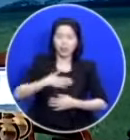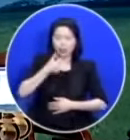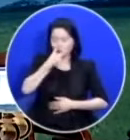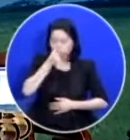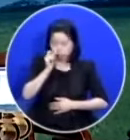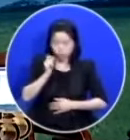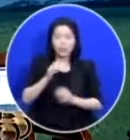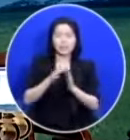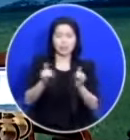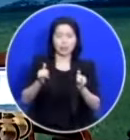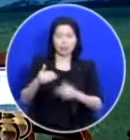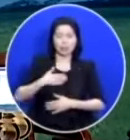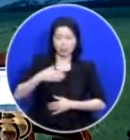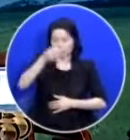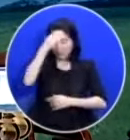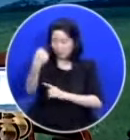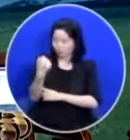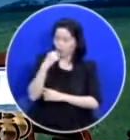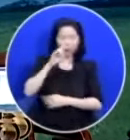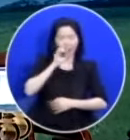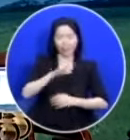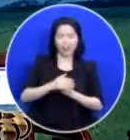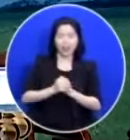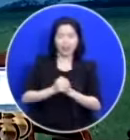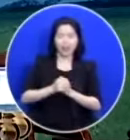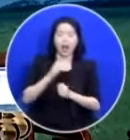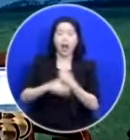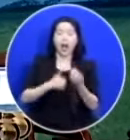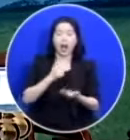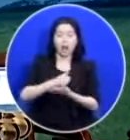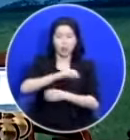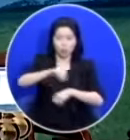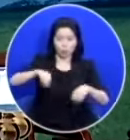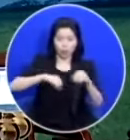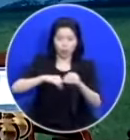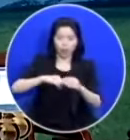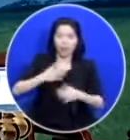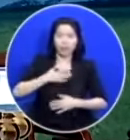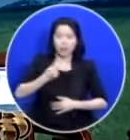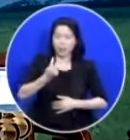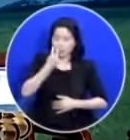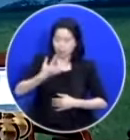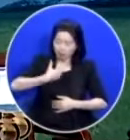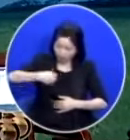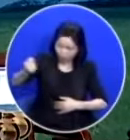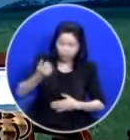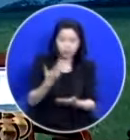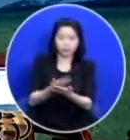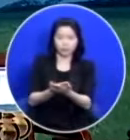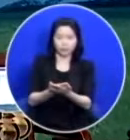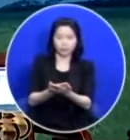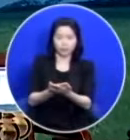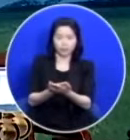사람입니다 내 능력으로는 안 됩니다 하나님 차라리 내 생명을 거두어